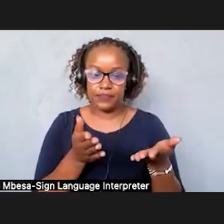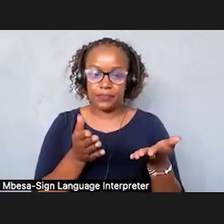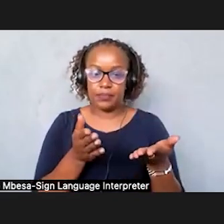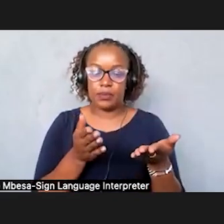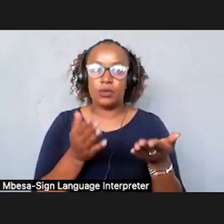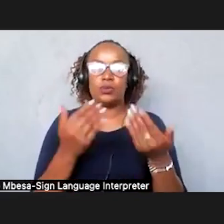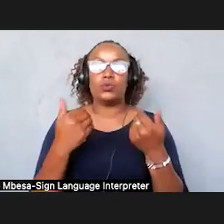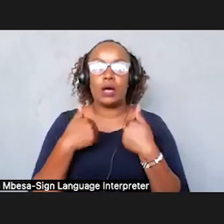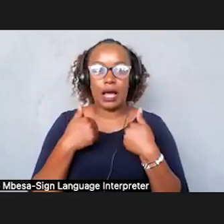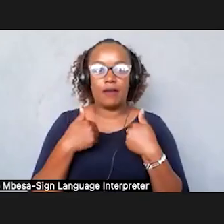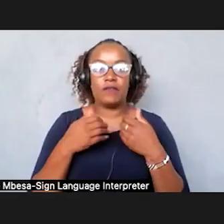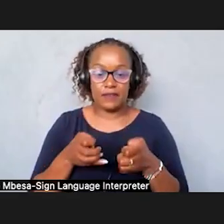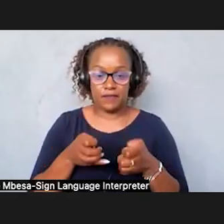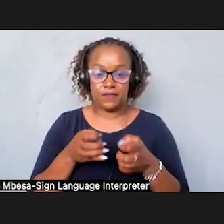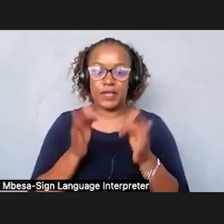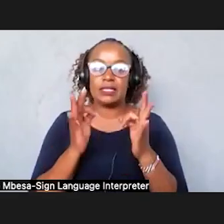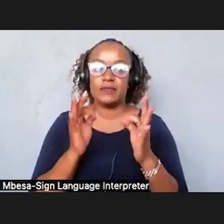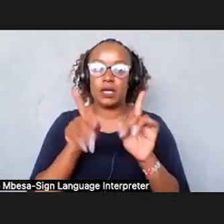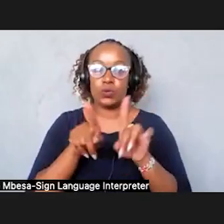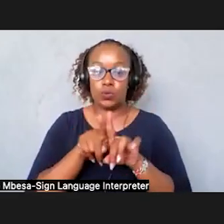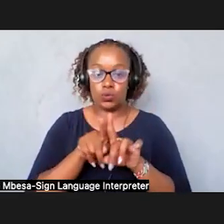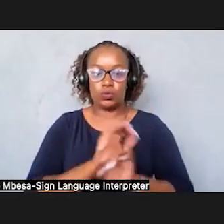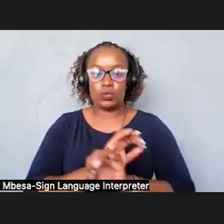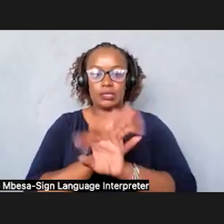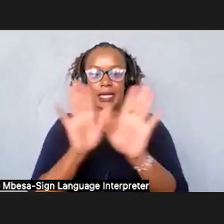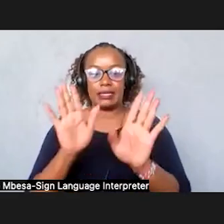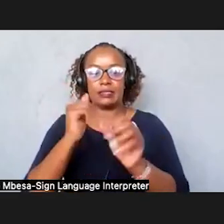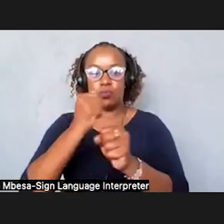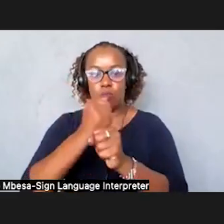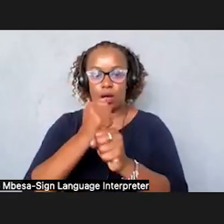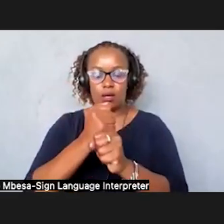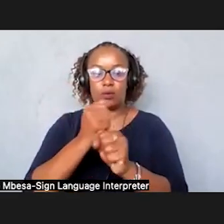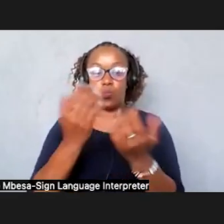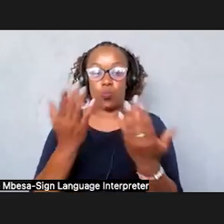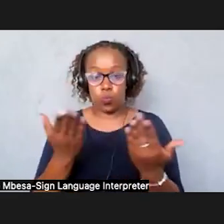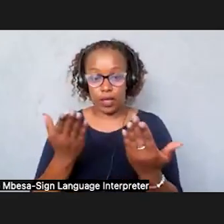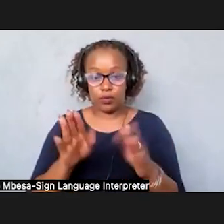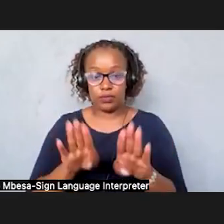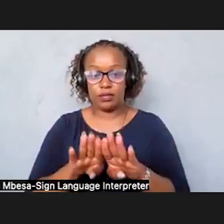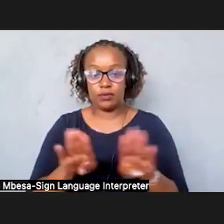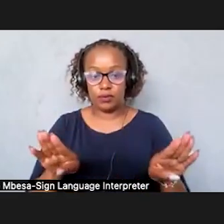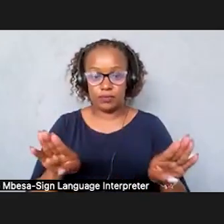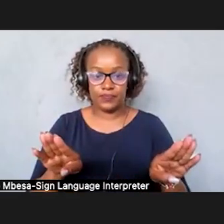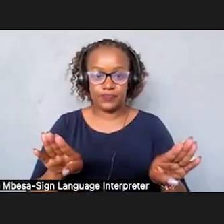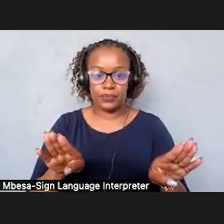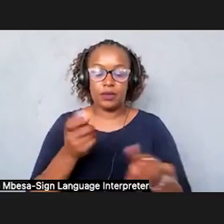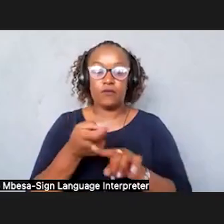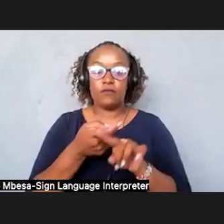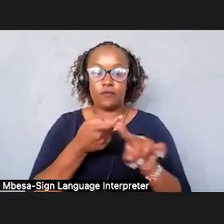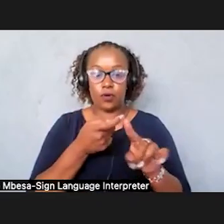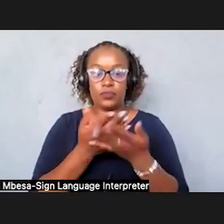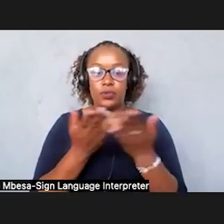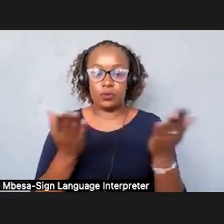effective and transparent ችለናል። works on the ground. ከዛ ውጭ ሬጉላር የሆኑ ሞኒተሪንጎች Aside from that, regular monitoring,